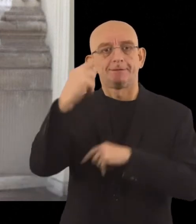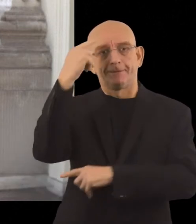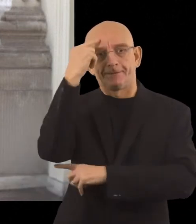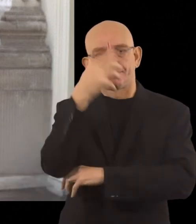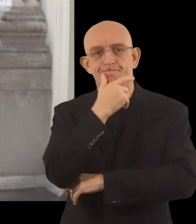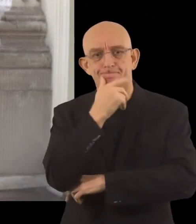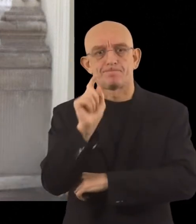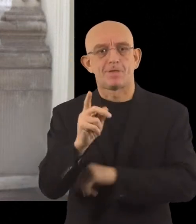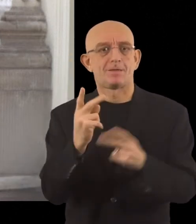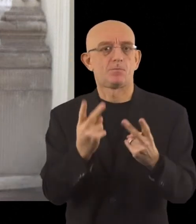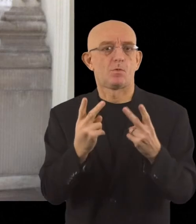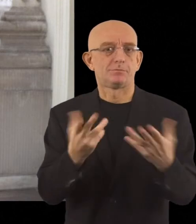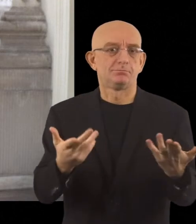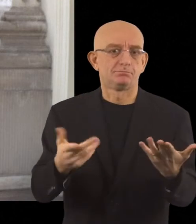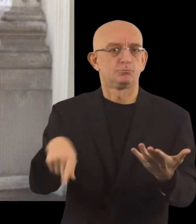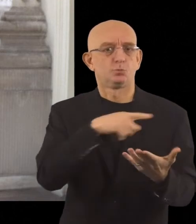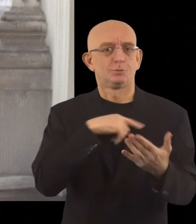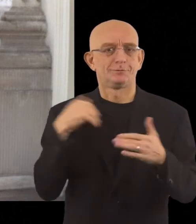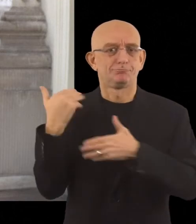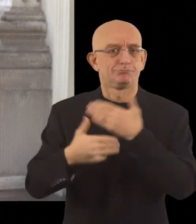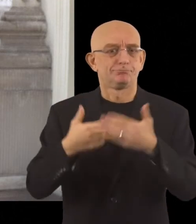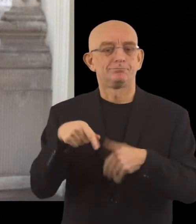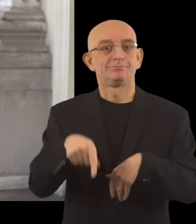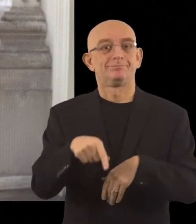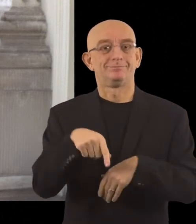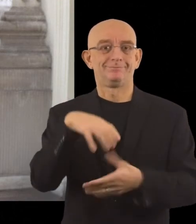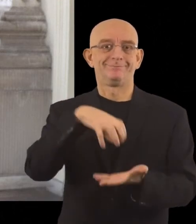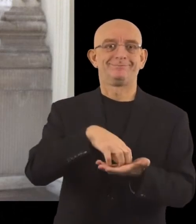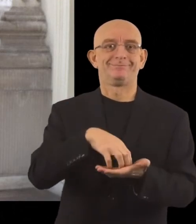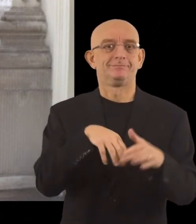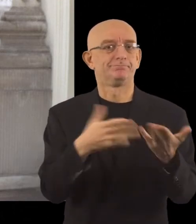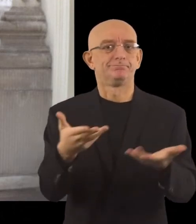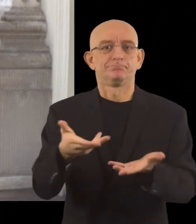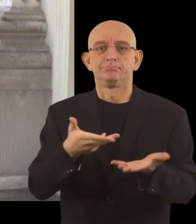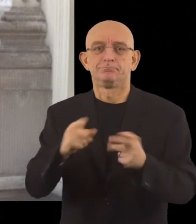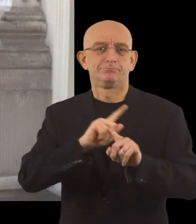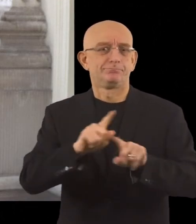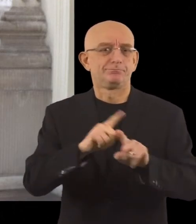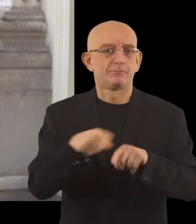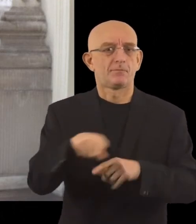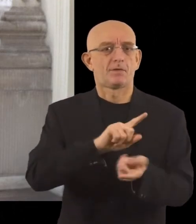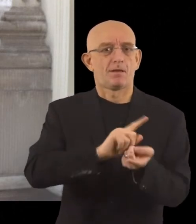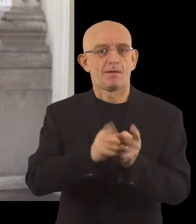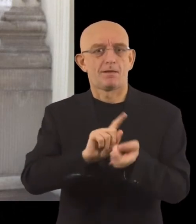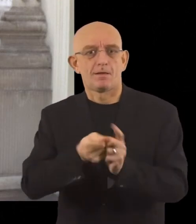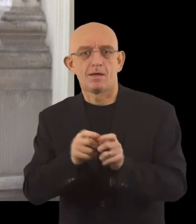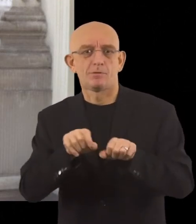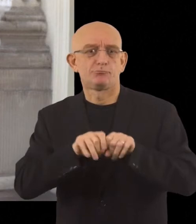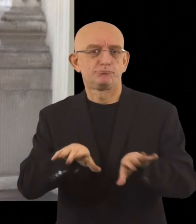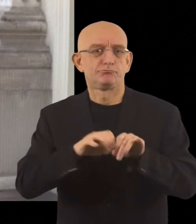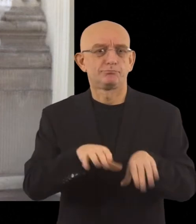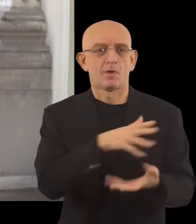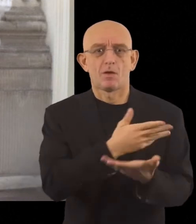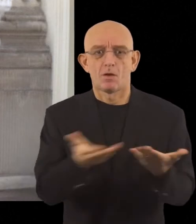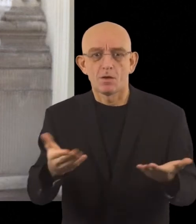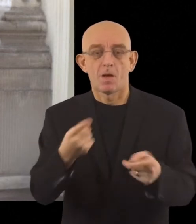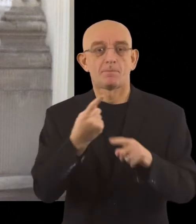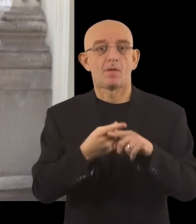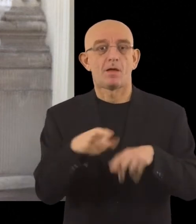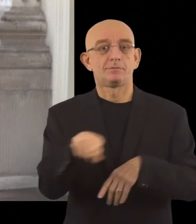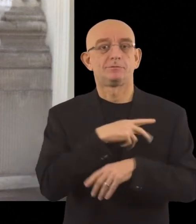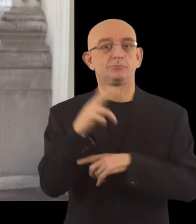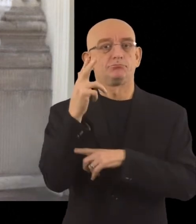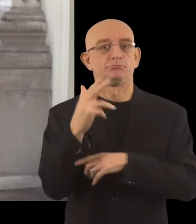cyfrowej naszych usług. Między innymi dlatego modernizujemy miejskie serwisy, aplikacje i narzędzia cyfrowe.